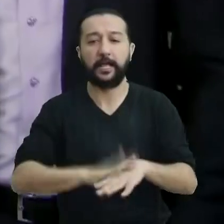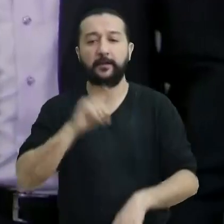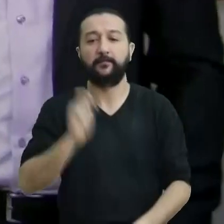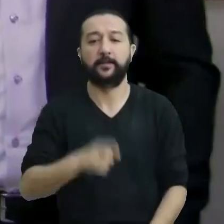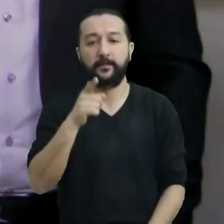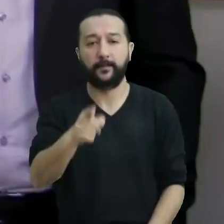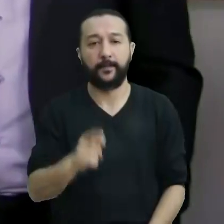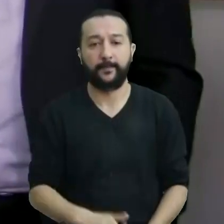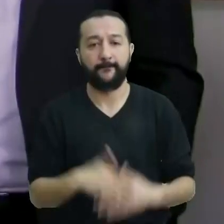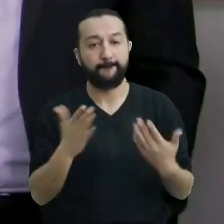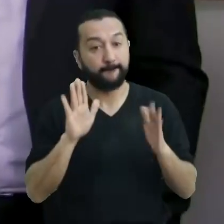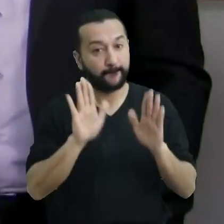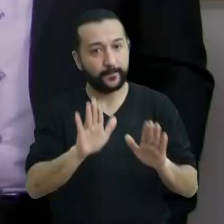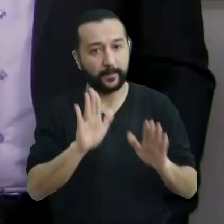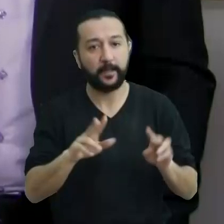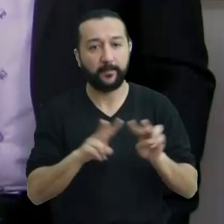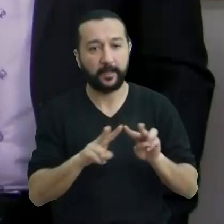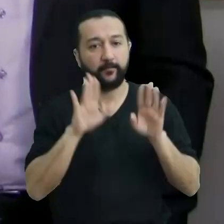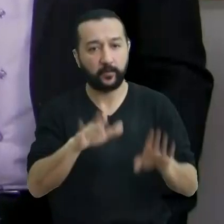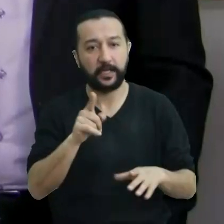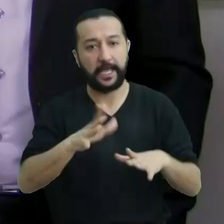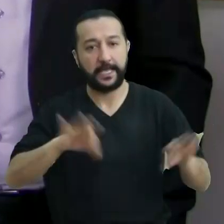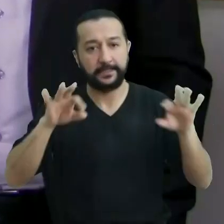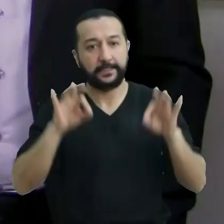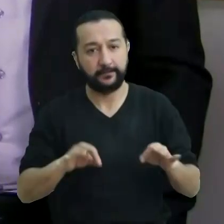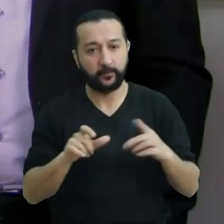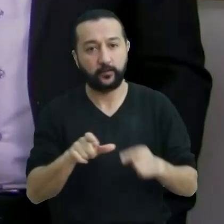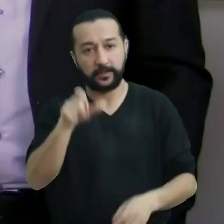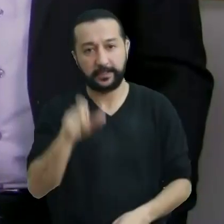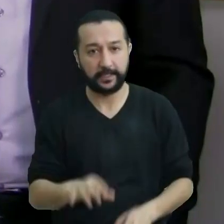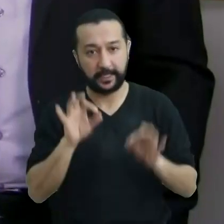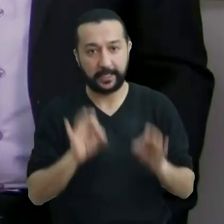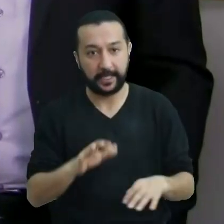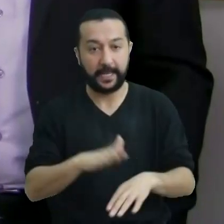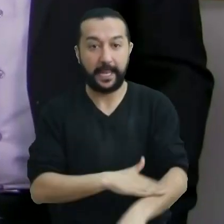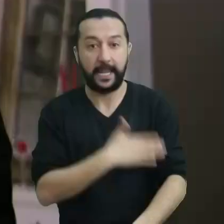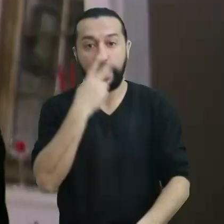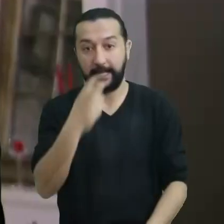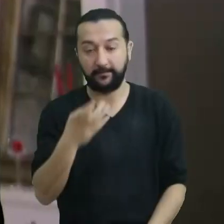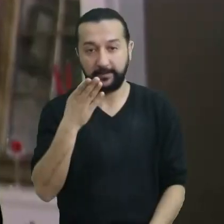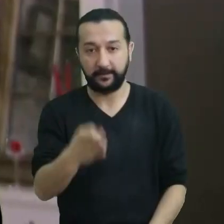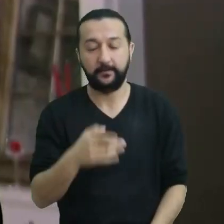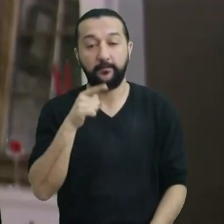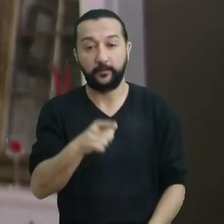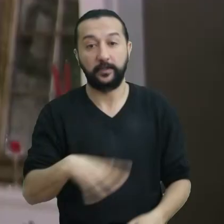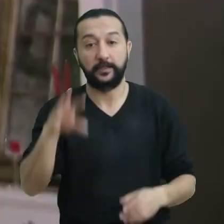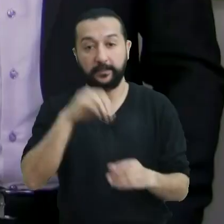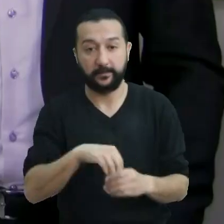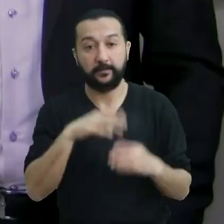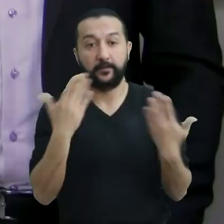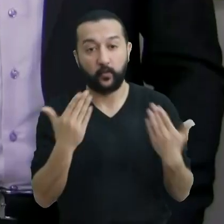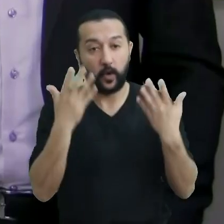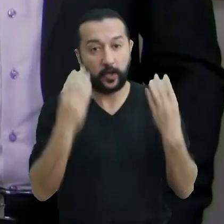kaldırdın. Dur Meryem, dur. Hazır Şükrü Efendi bu kadar helallik almışken, bu kadar